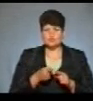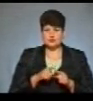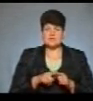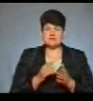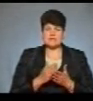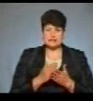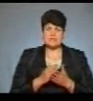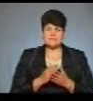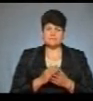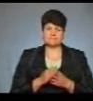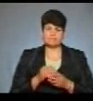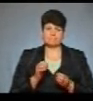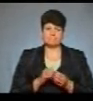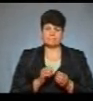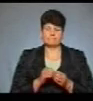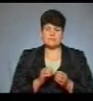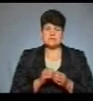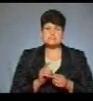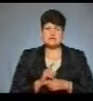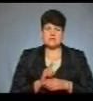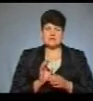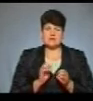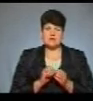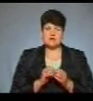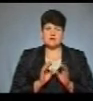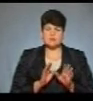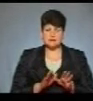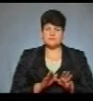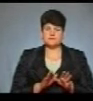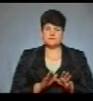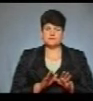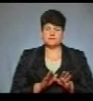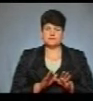таке стандартний, ну не то, що стандартний, а можна сказати,